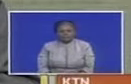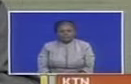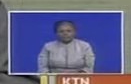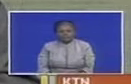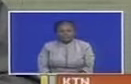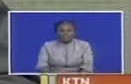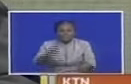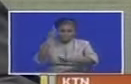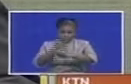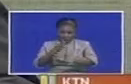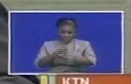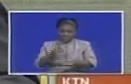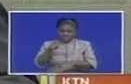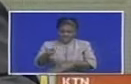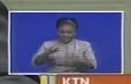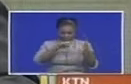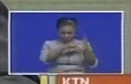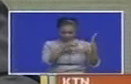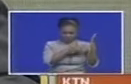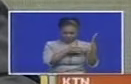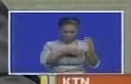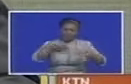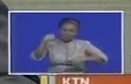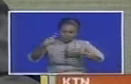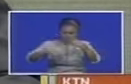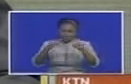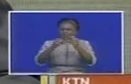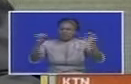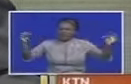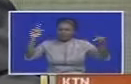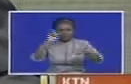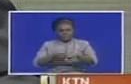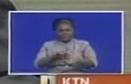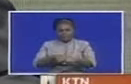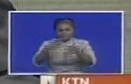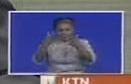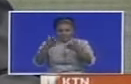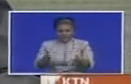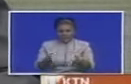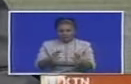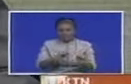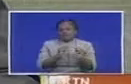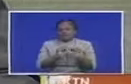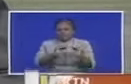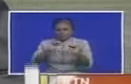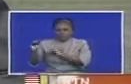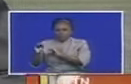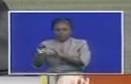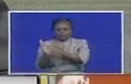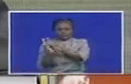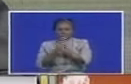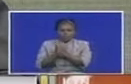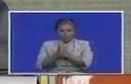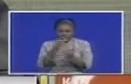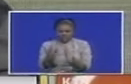Na bila shaka ni swala ambalo mdahalo wake utaendelea kwa muda mrefu zaidi. Tuelekee kwenye taarifa ambapo inahusiana na mkasa